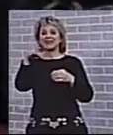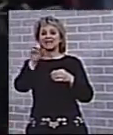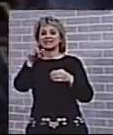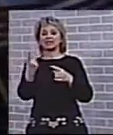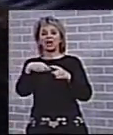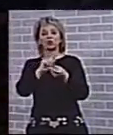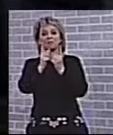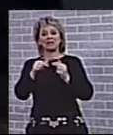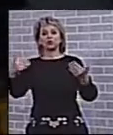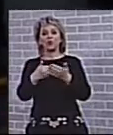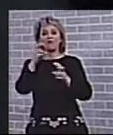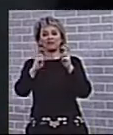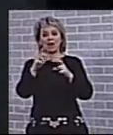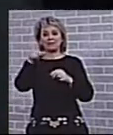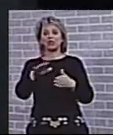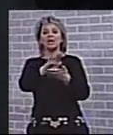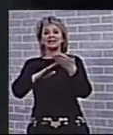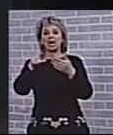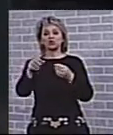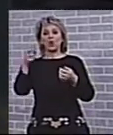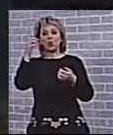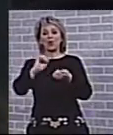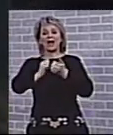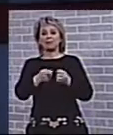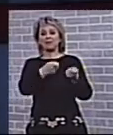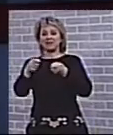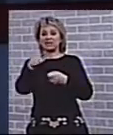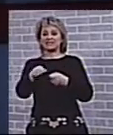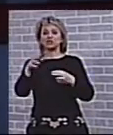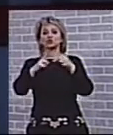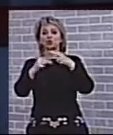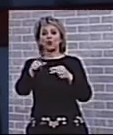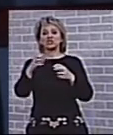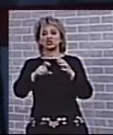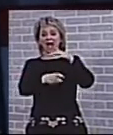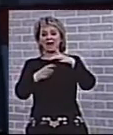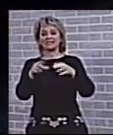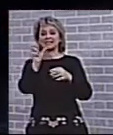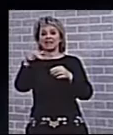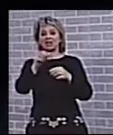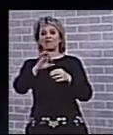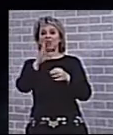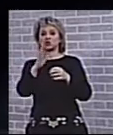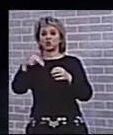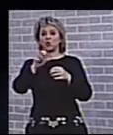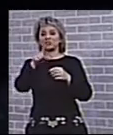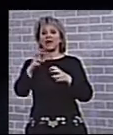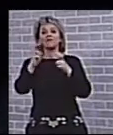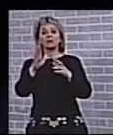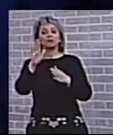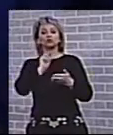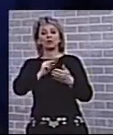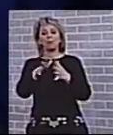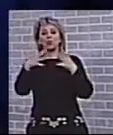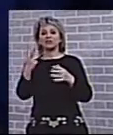и переработает новая фабрика. В дальнейшем уголь сюда будут привозить и из строящихся шахты Саткинская Восточная. На фабрике будут